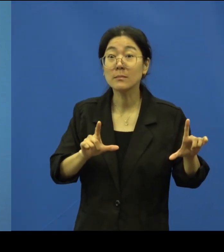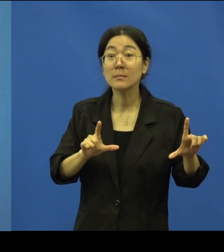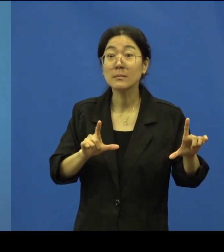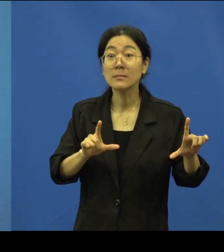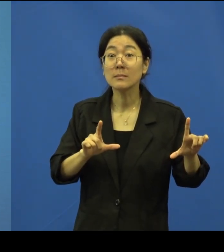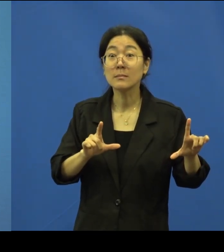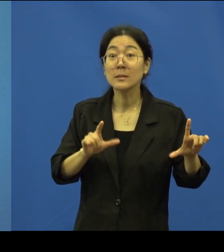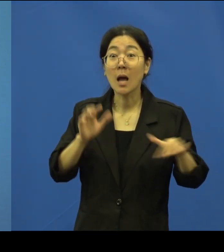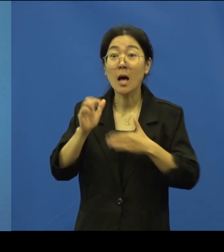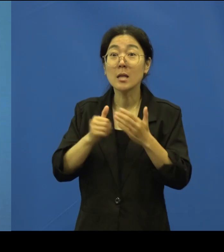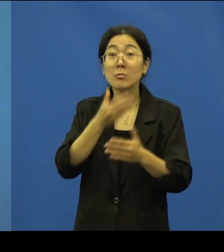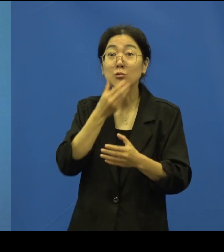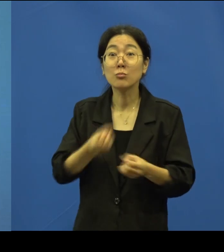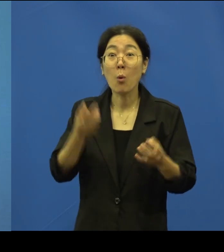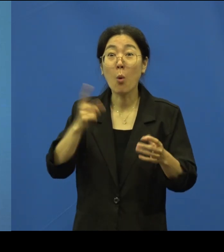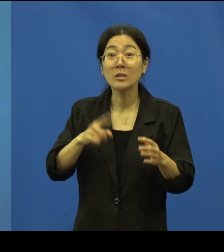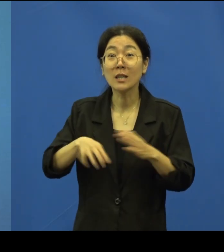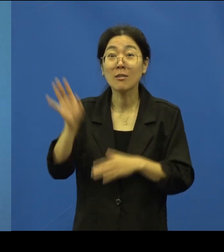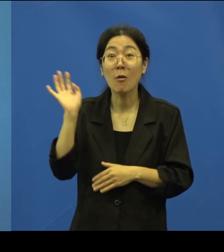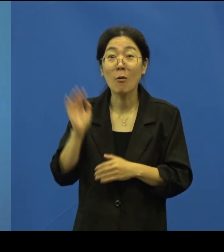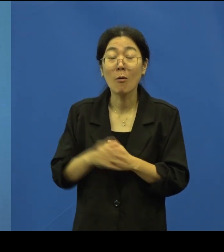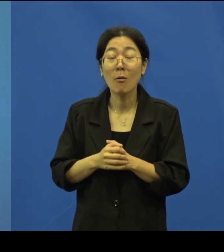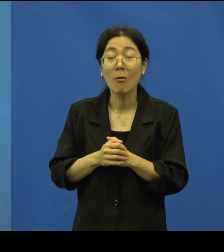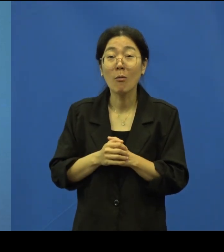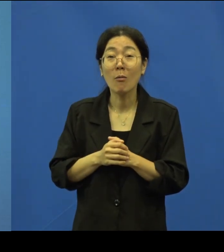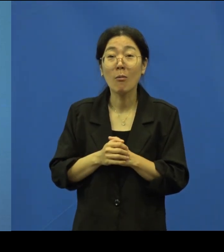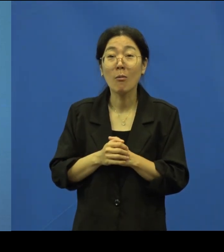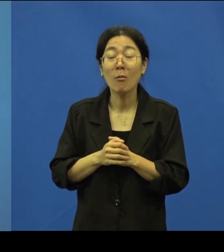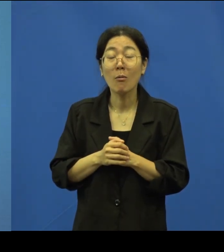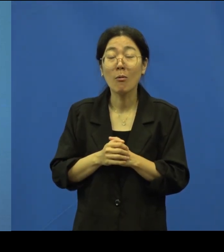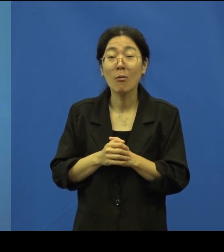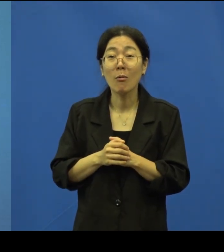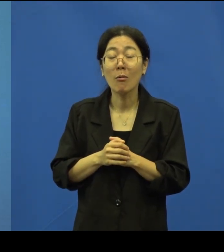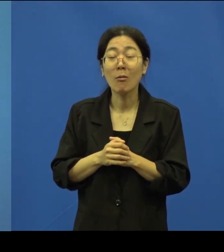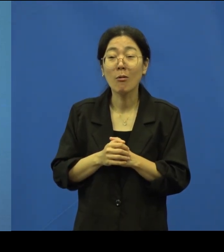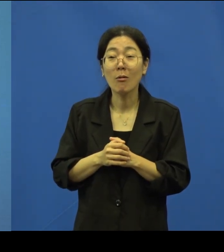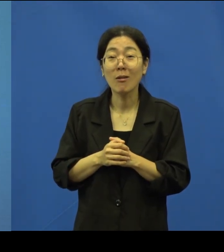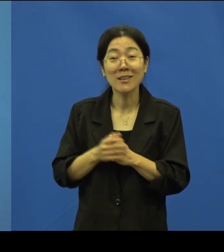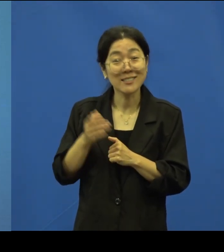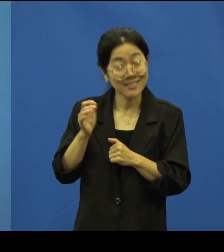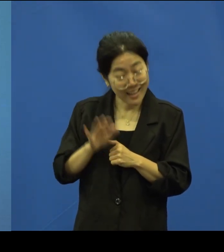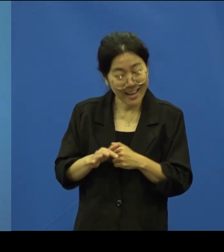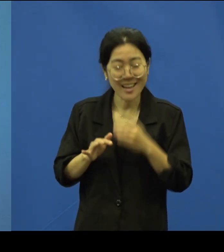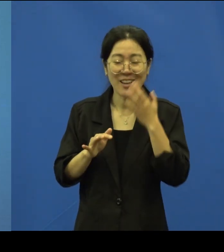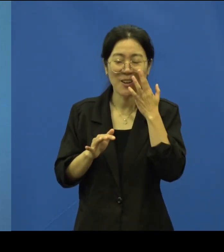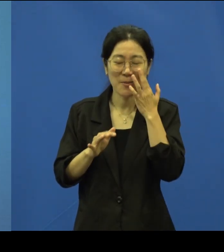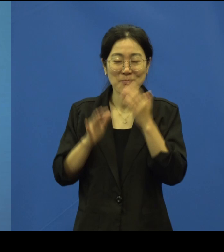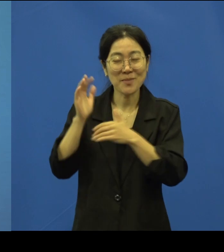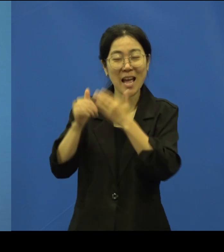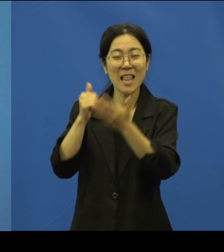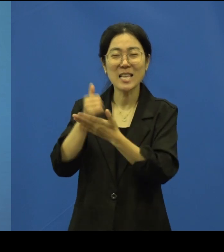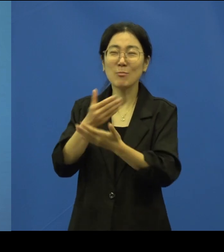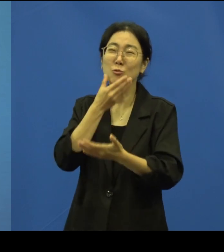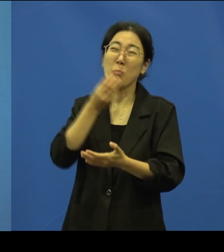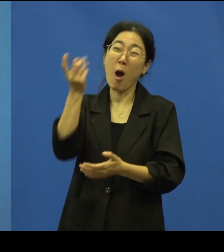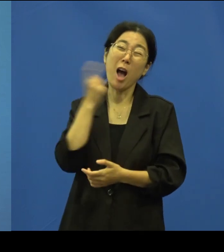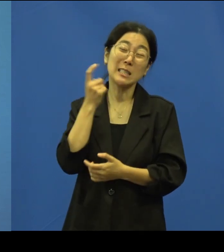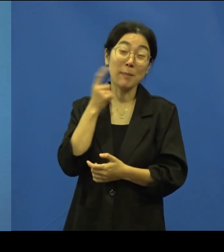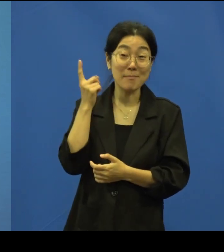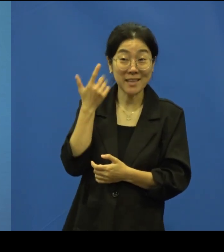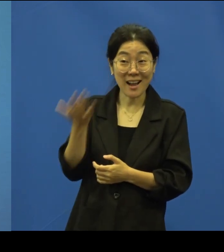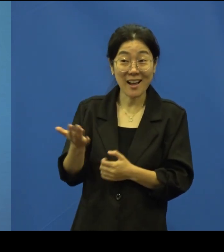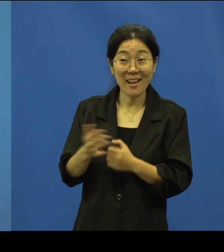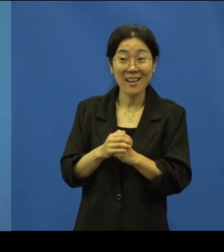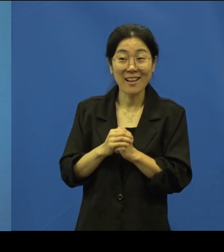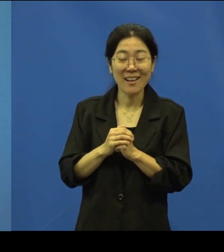정반대인 것입니다. 그러면 하나님의 축복의 약속은 거짓말인가요? 그것이